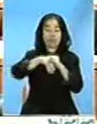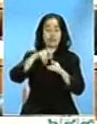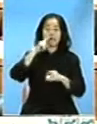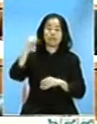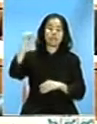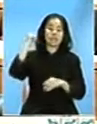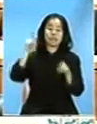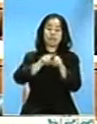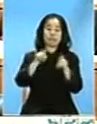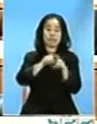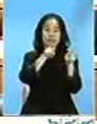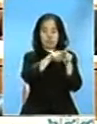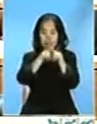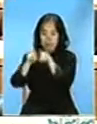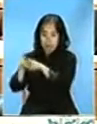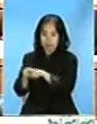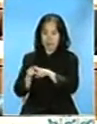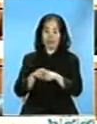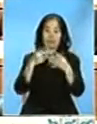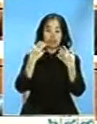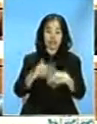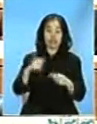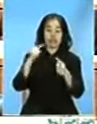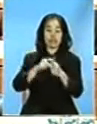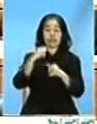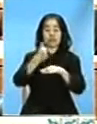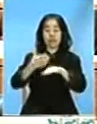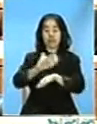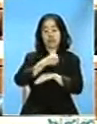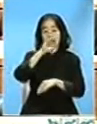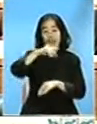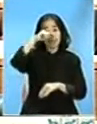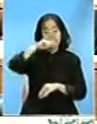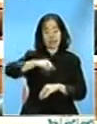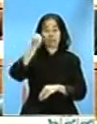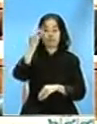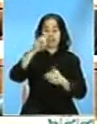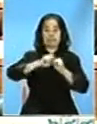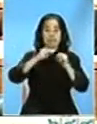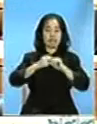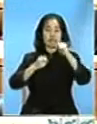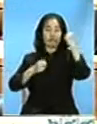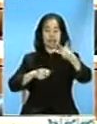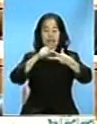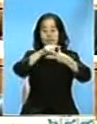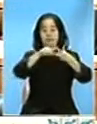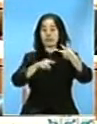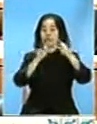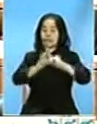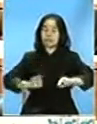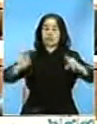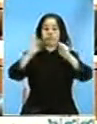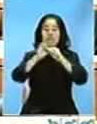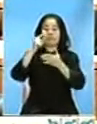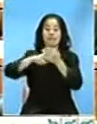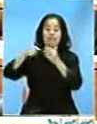านเดียวกันเนี่ยนะครับท้ายที่สุดเมื่อระบบการเมืองไทยยังไม่พ้น3ปัญหาหลักตรงนั้นเนี่ยกระบวนการในการเลือกตั้งก็จะมีปั